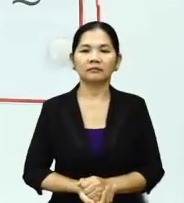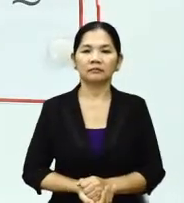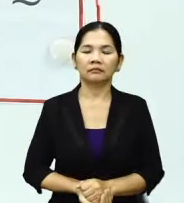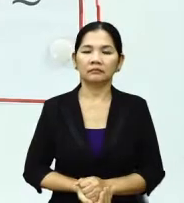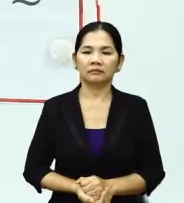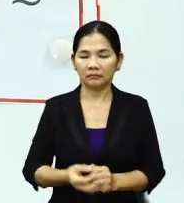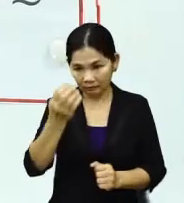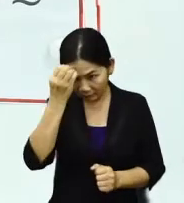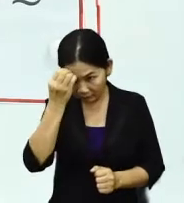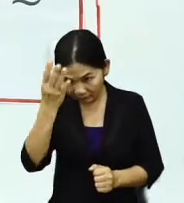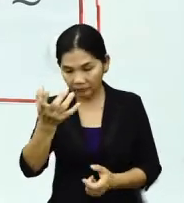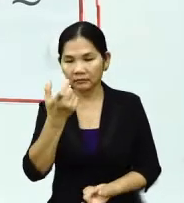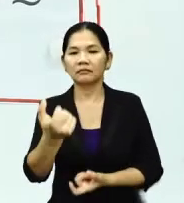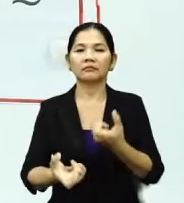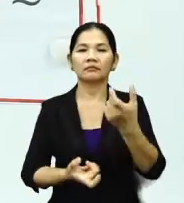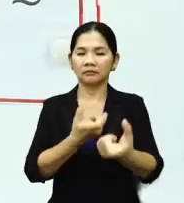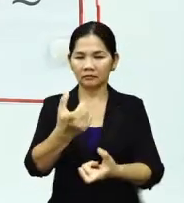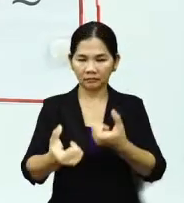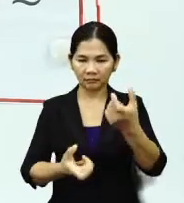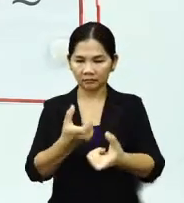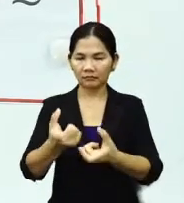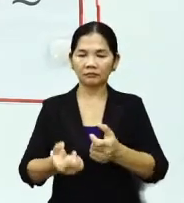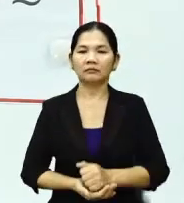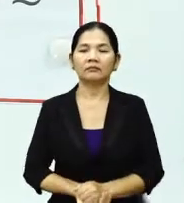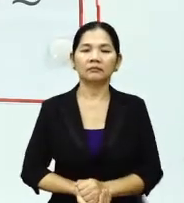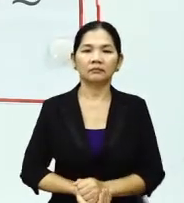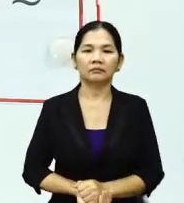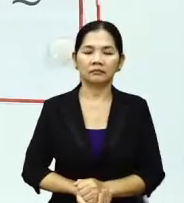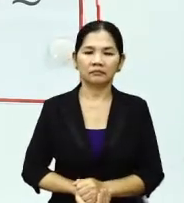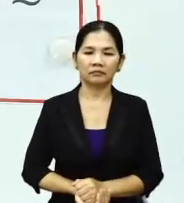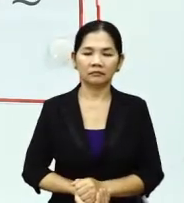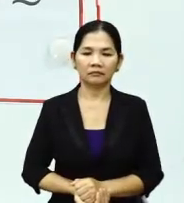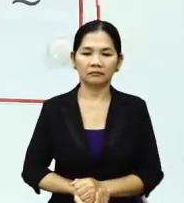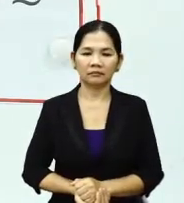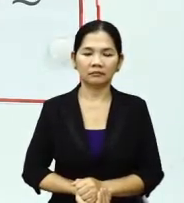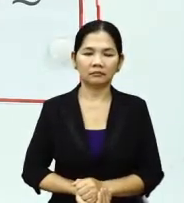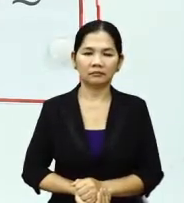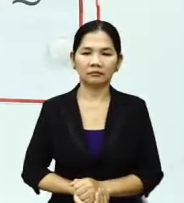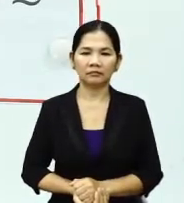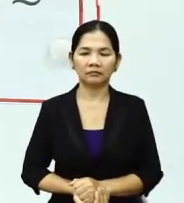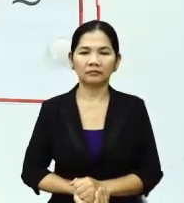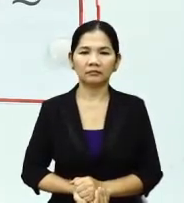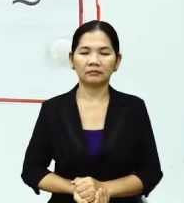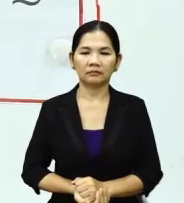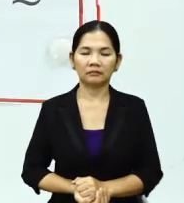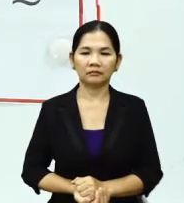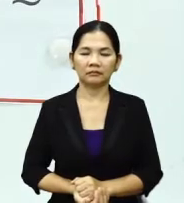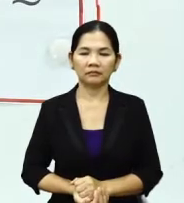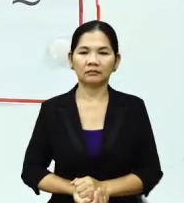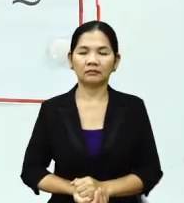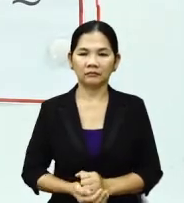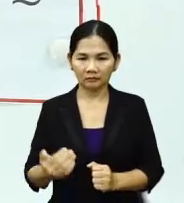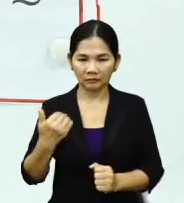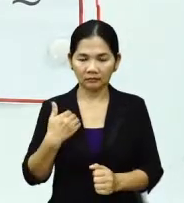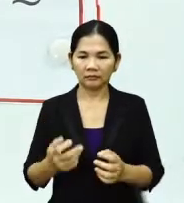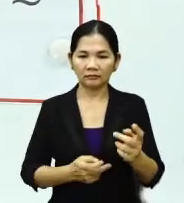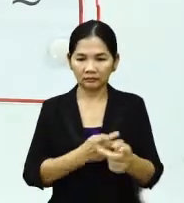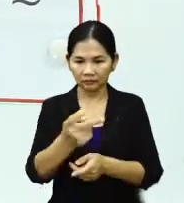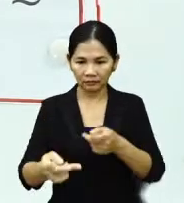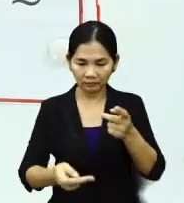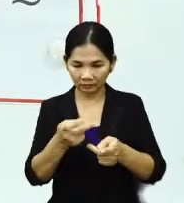đàm bấy gió từ lúa chà nơ khnông